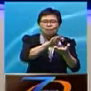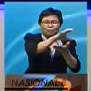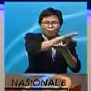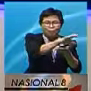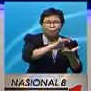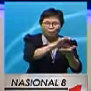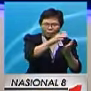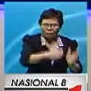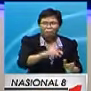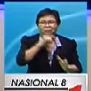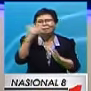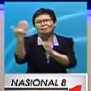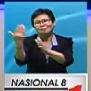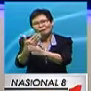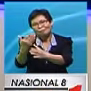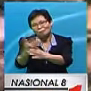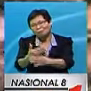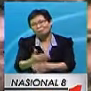tidak terjejas.